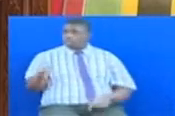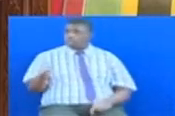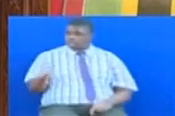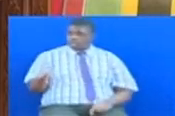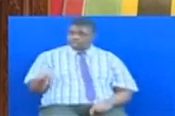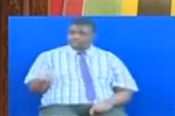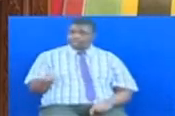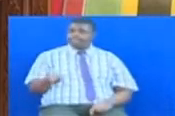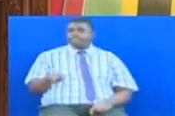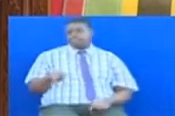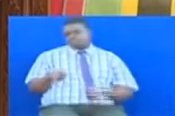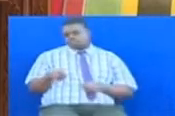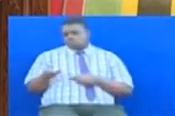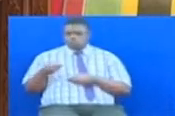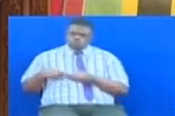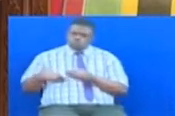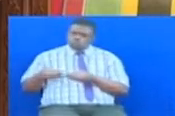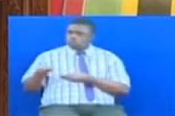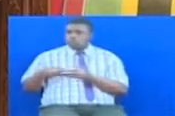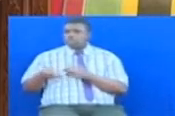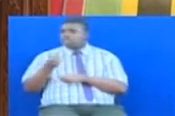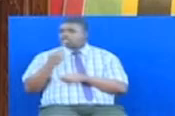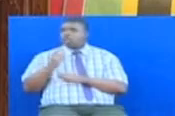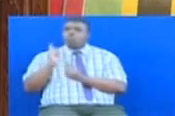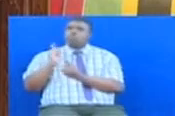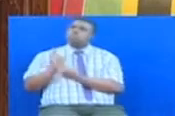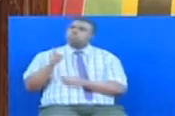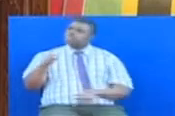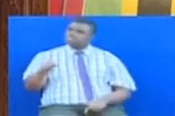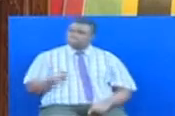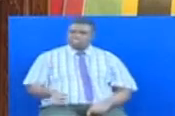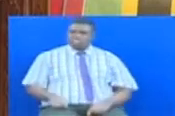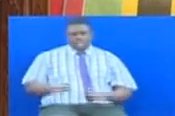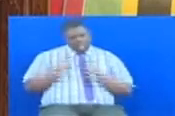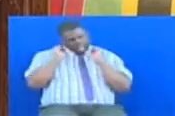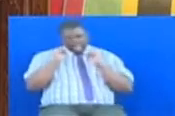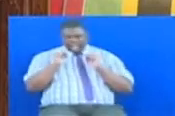kwa pharmacy ya kawaida kabisa unakuta dawa hiyo? Ni lazima